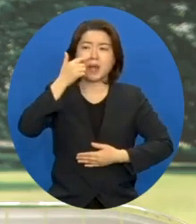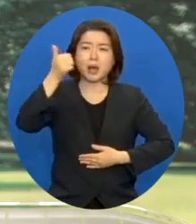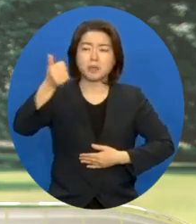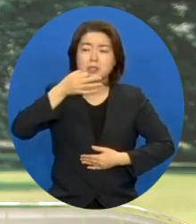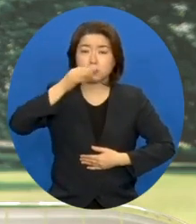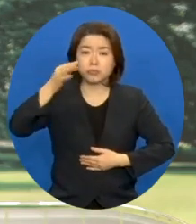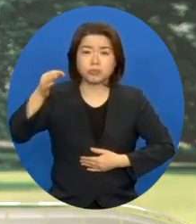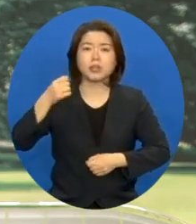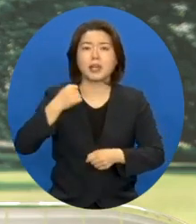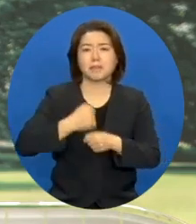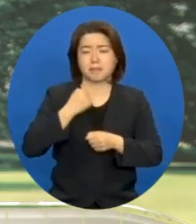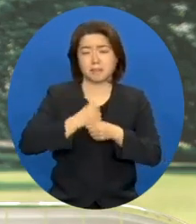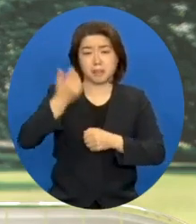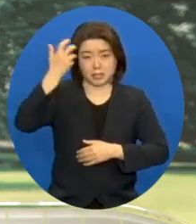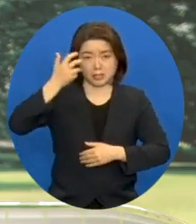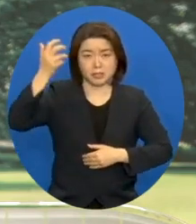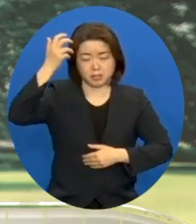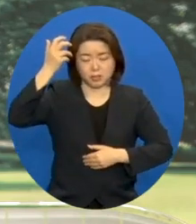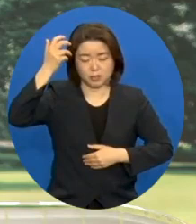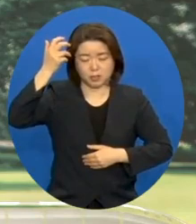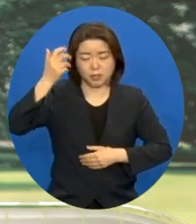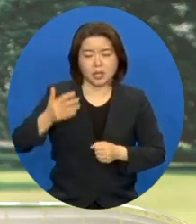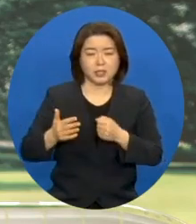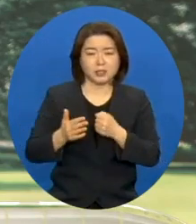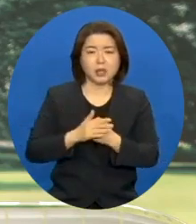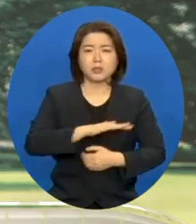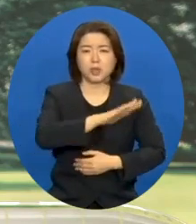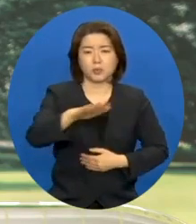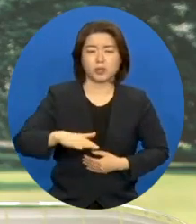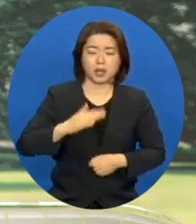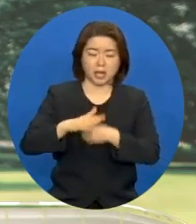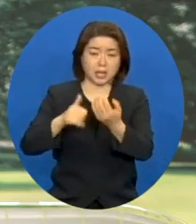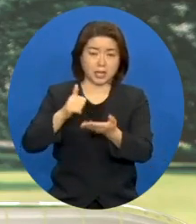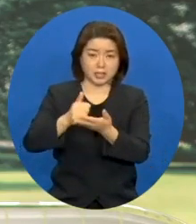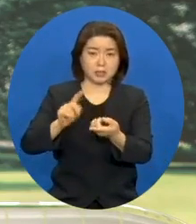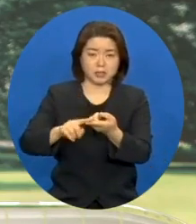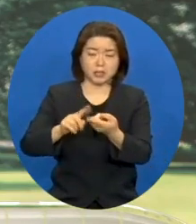영입니다. 그래서 우리가 하나님을 아버지라고 부르는 거예요.